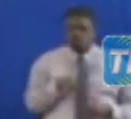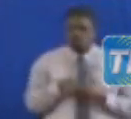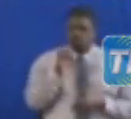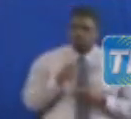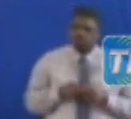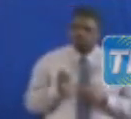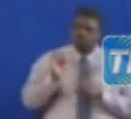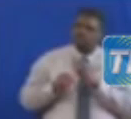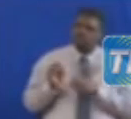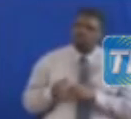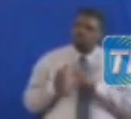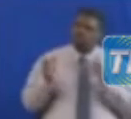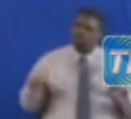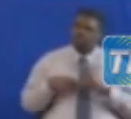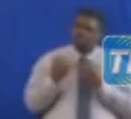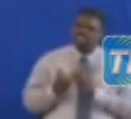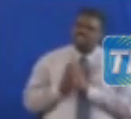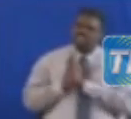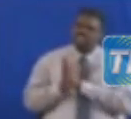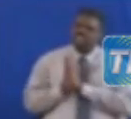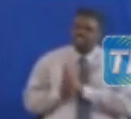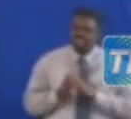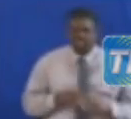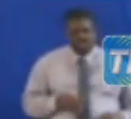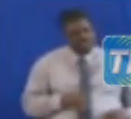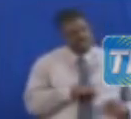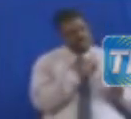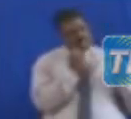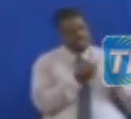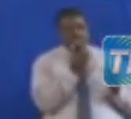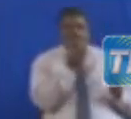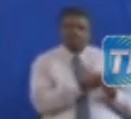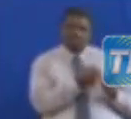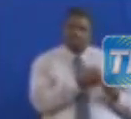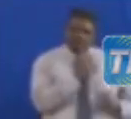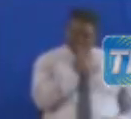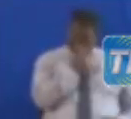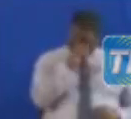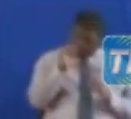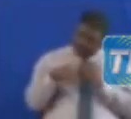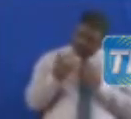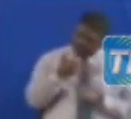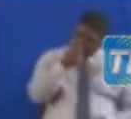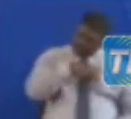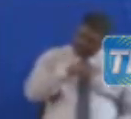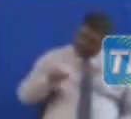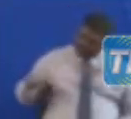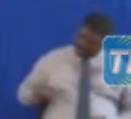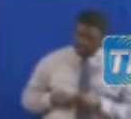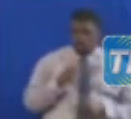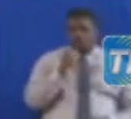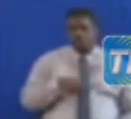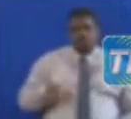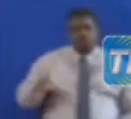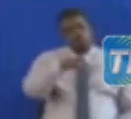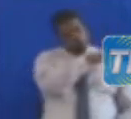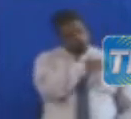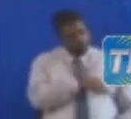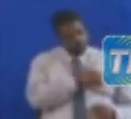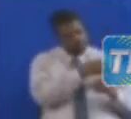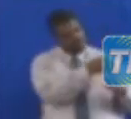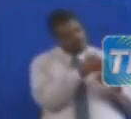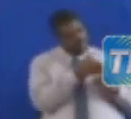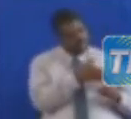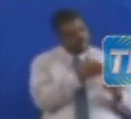kuthamini mchango mkubwa wa taasisi za kidini, taasisi za kifedha, asasi za kiraia, wananchi wote,